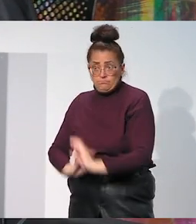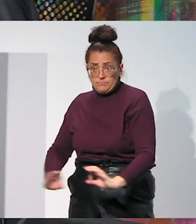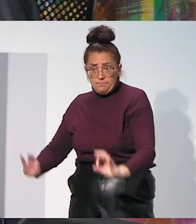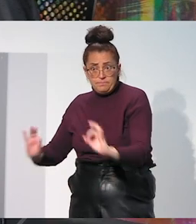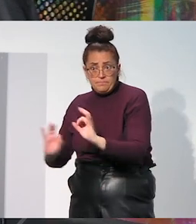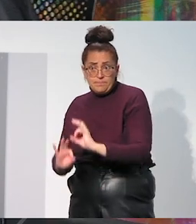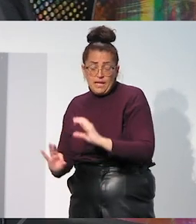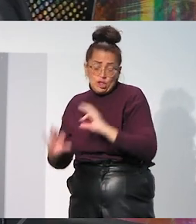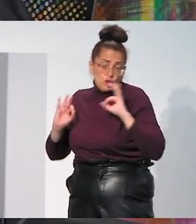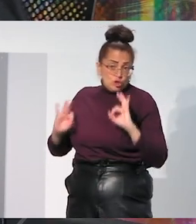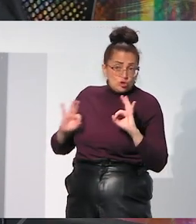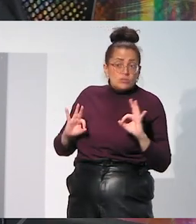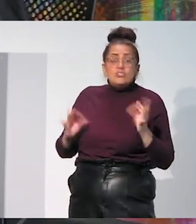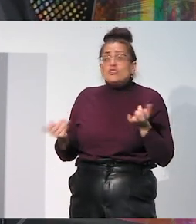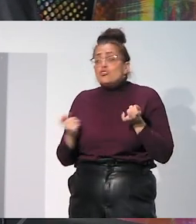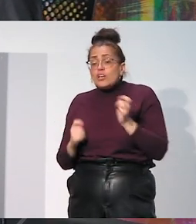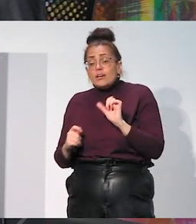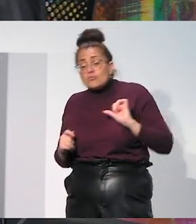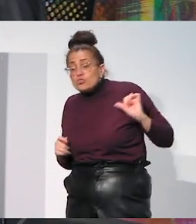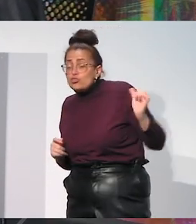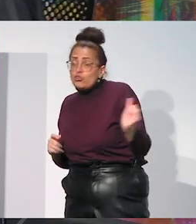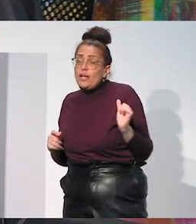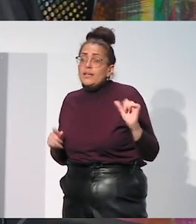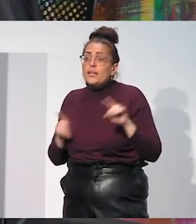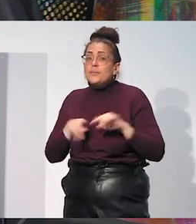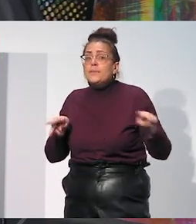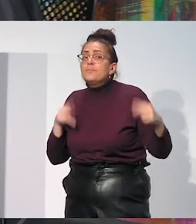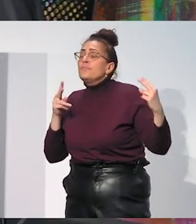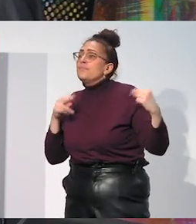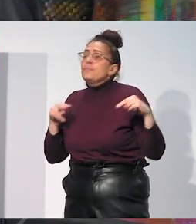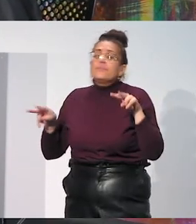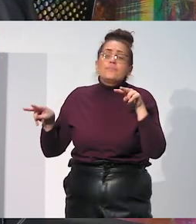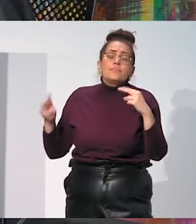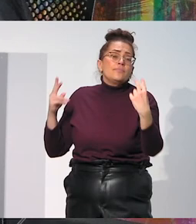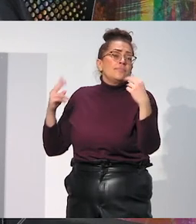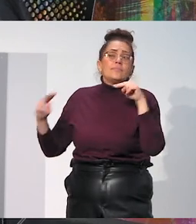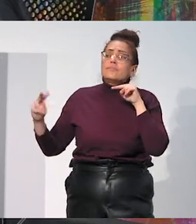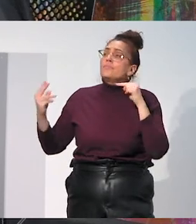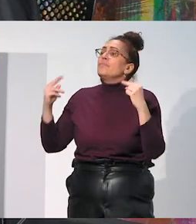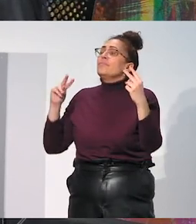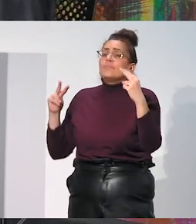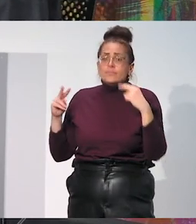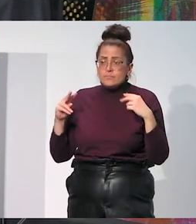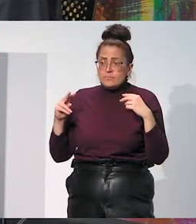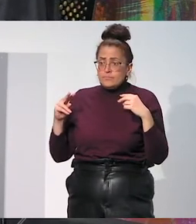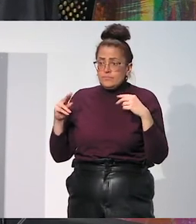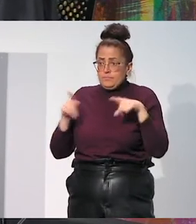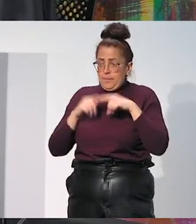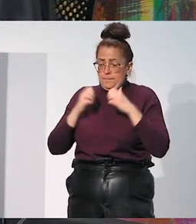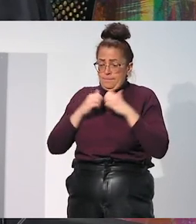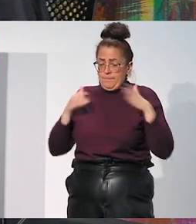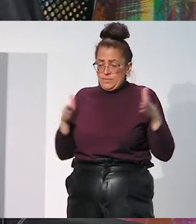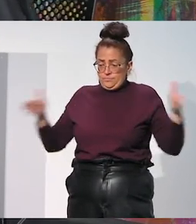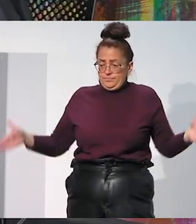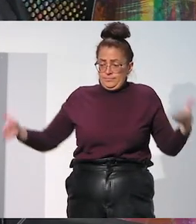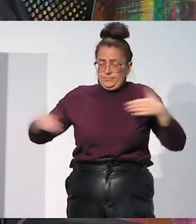ses propres affaires à gérer, on regarde chacun pas plus loin que sa propre maison, que son propre espace,